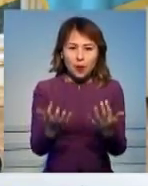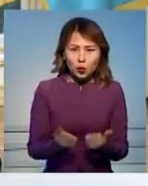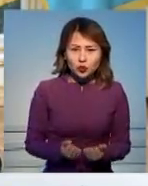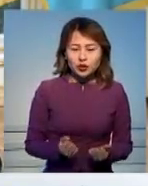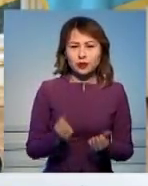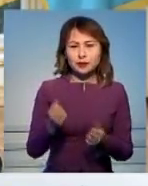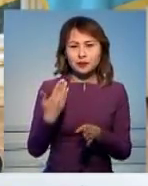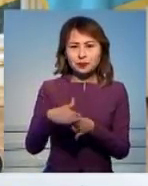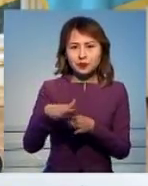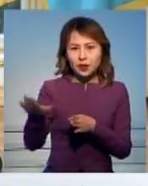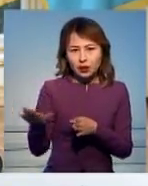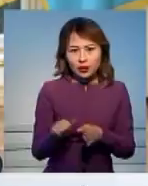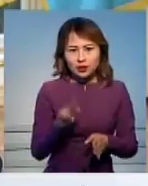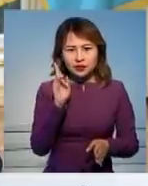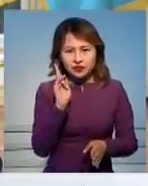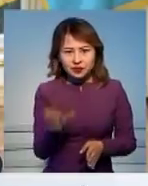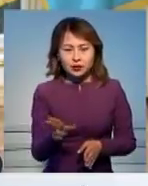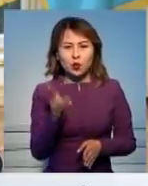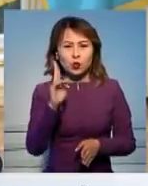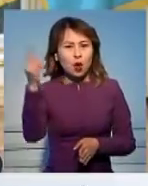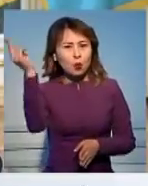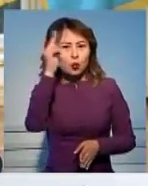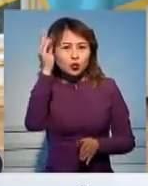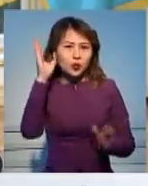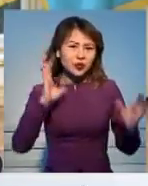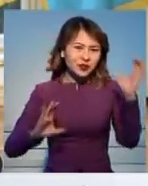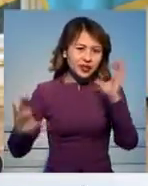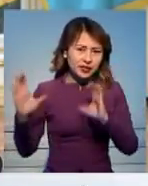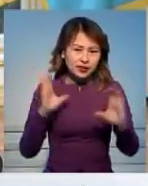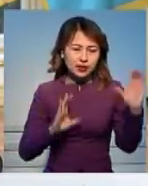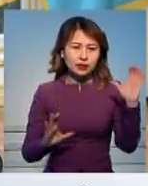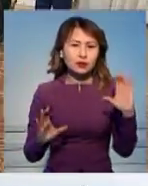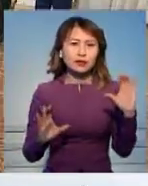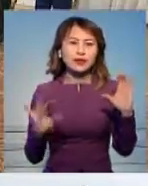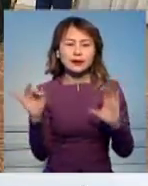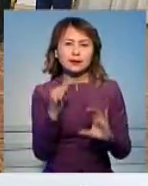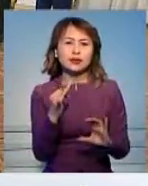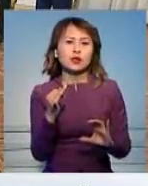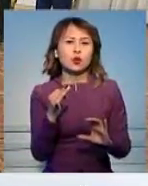получить ипотечное жилье, и обучиться в университетах, и